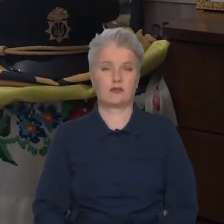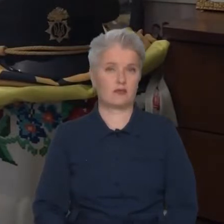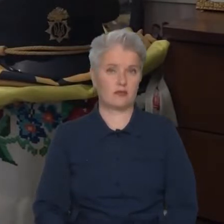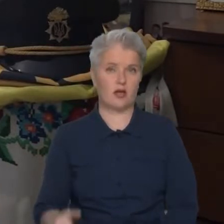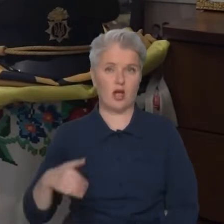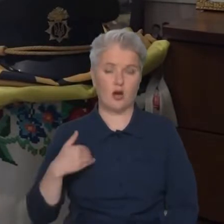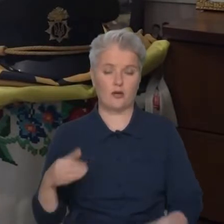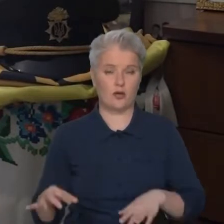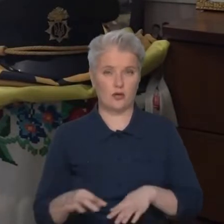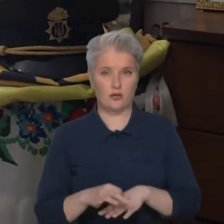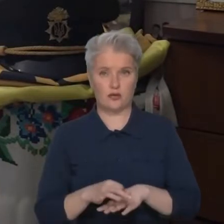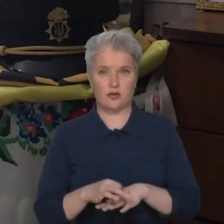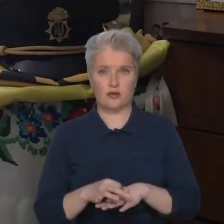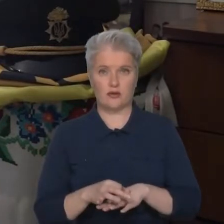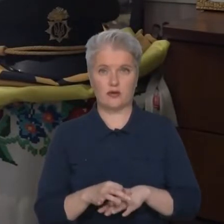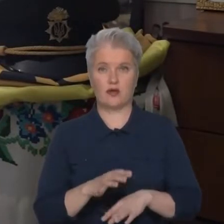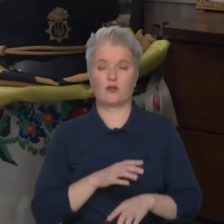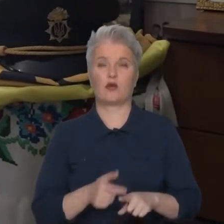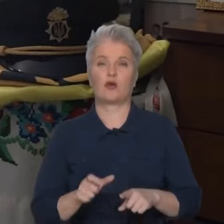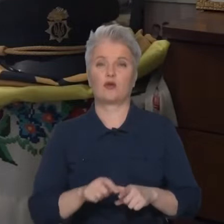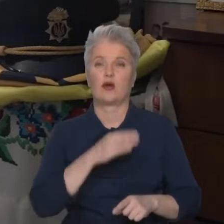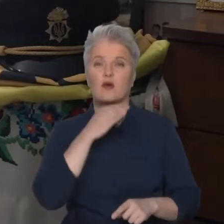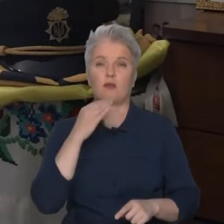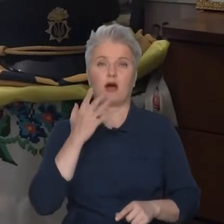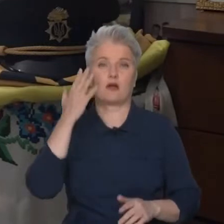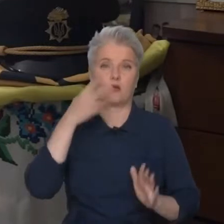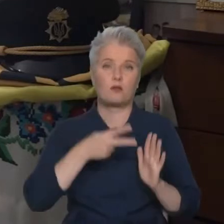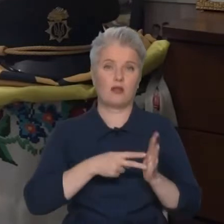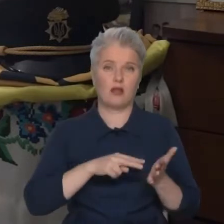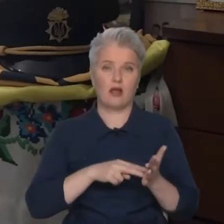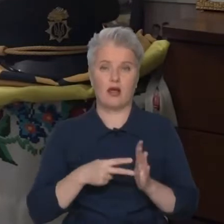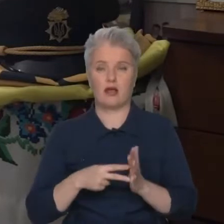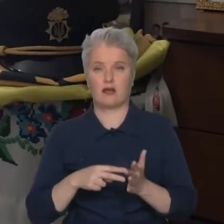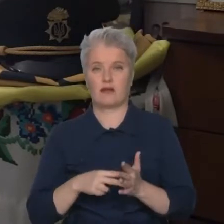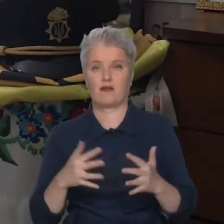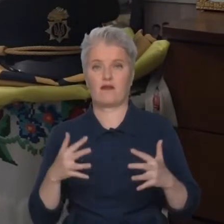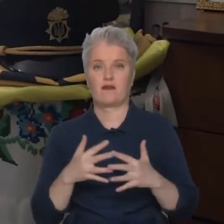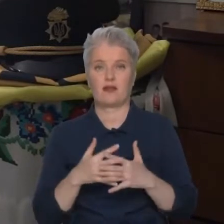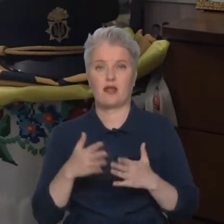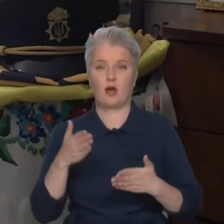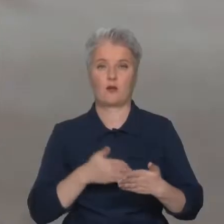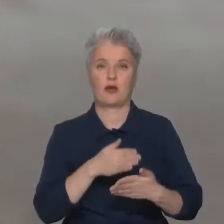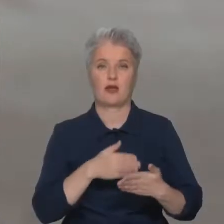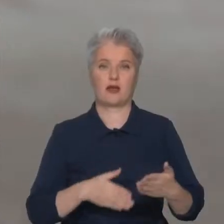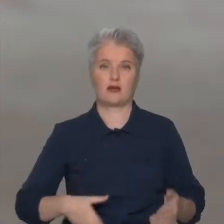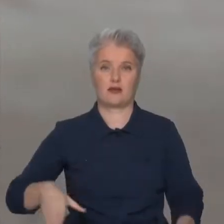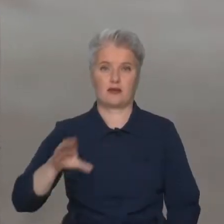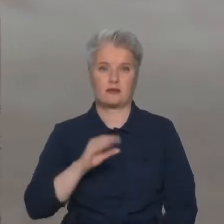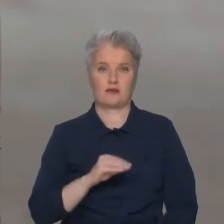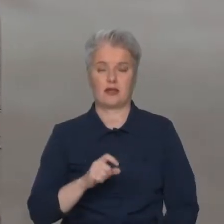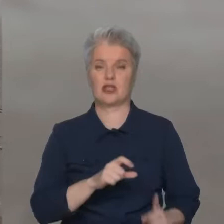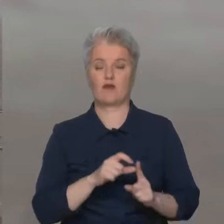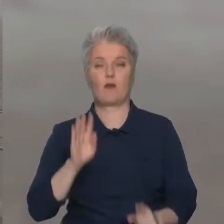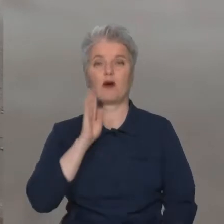Вони хотіли одружитися, в них було дуже багато планів. Війна перекреслила все. За словами